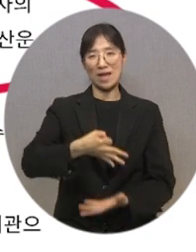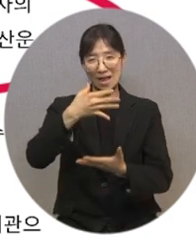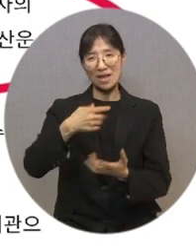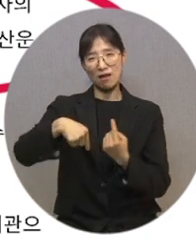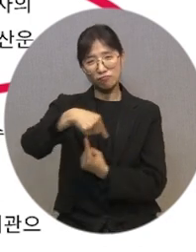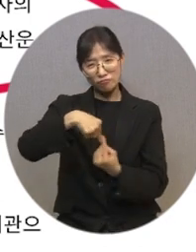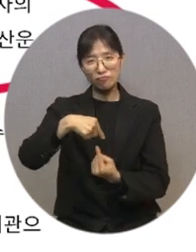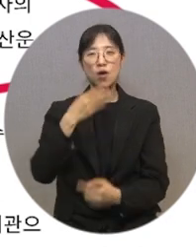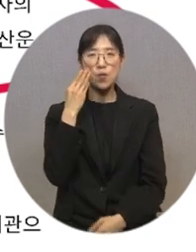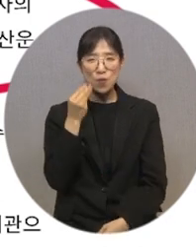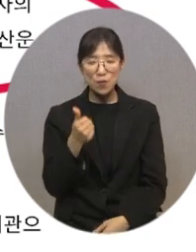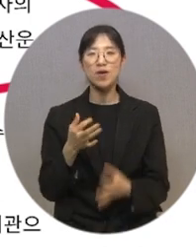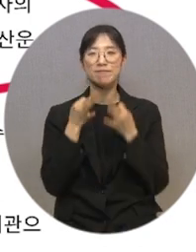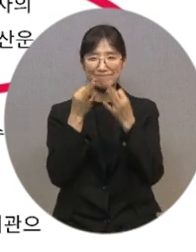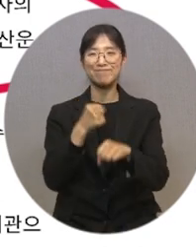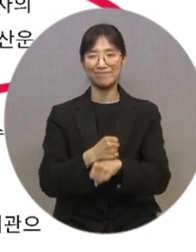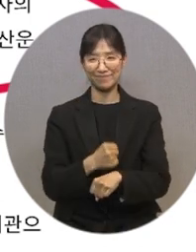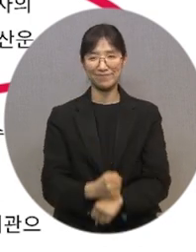더욱 힘쓰겠다고